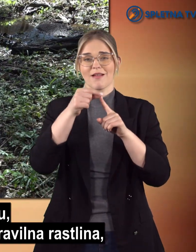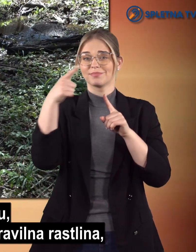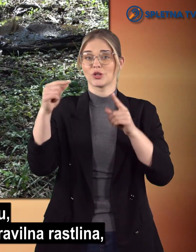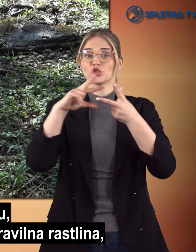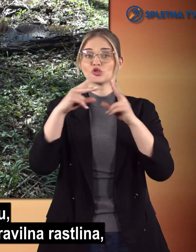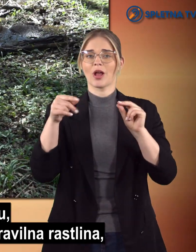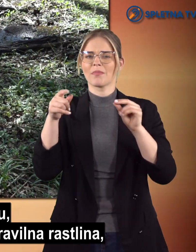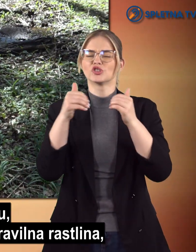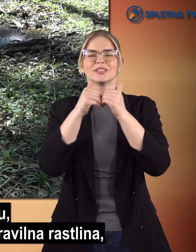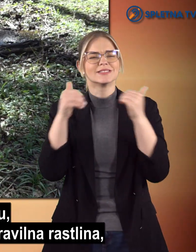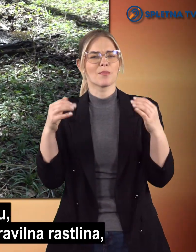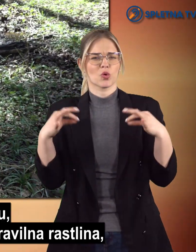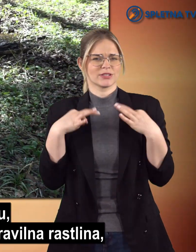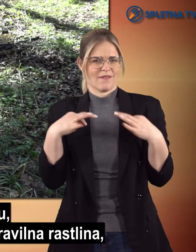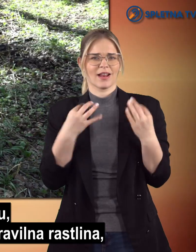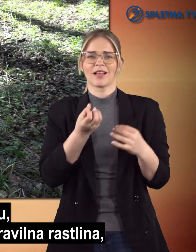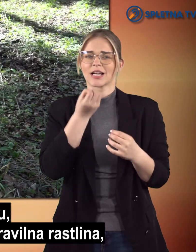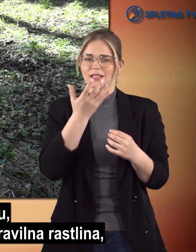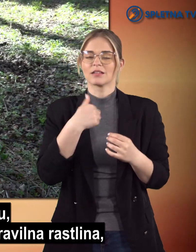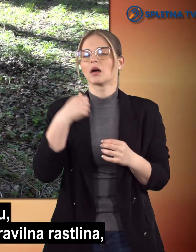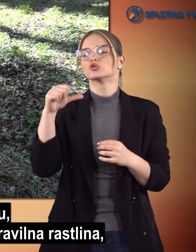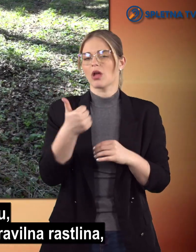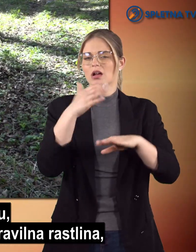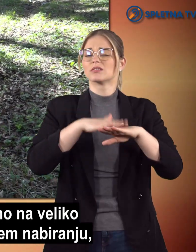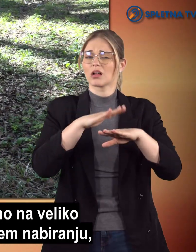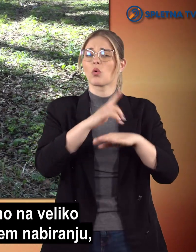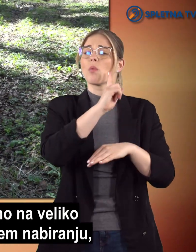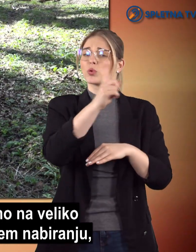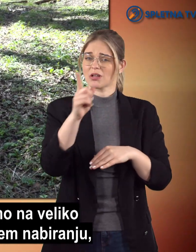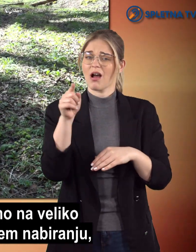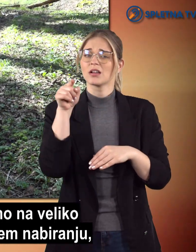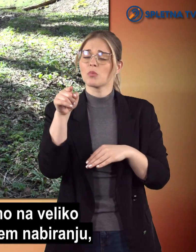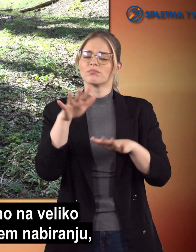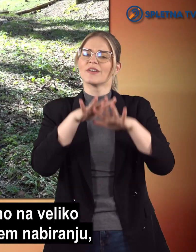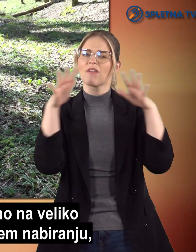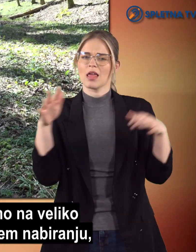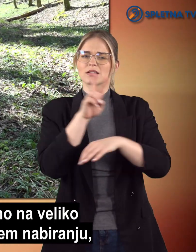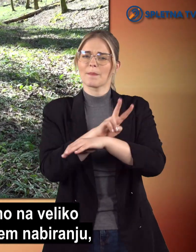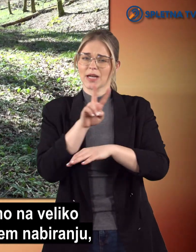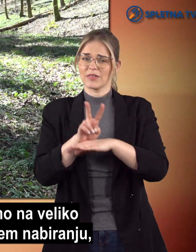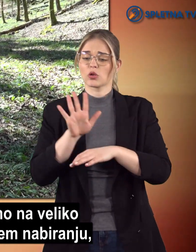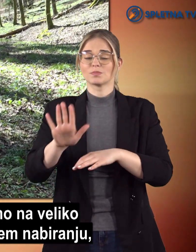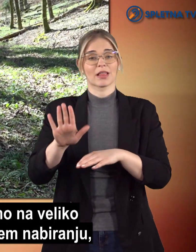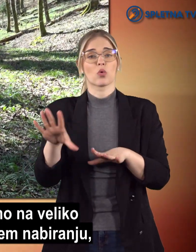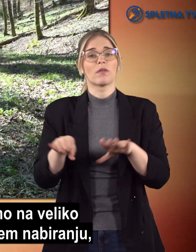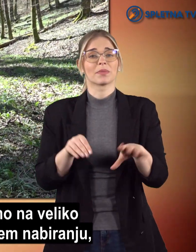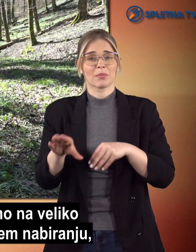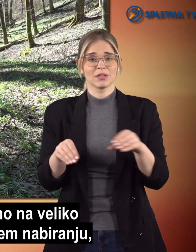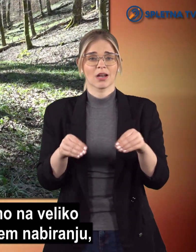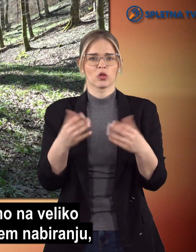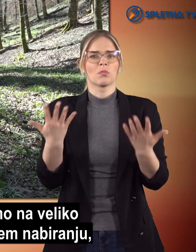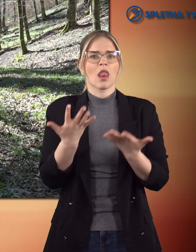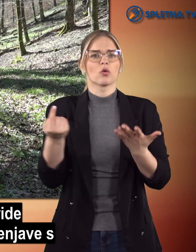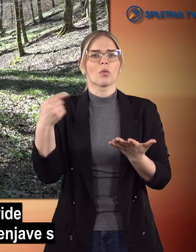Kljub temu, da je čemaž izjemno zdravilna rastlina, še enkrat opozarjamo na veliko previdnost pri njegovem nabiranju, saj